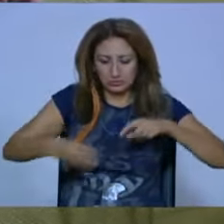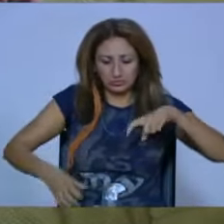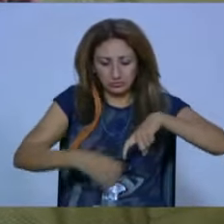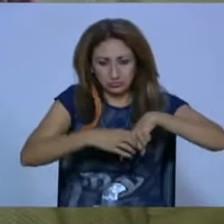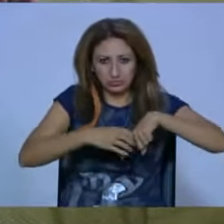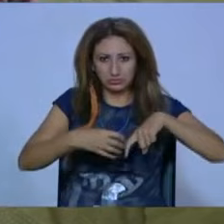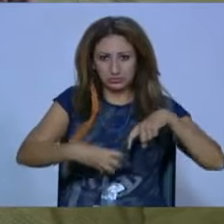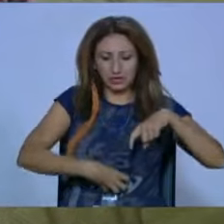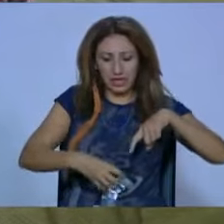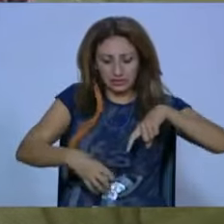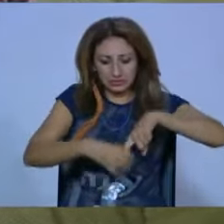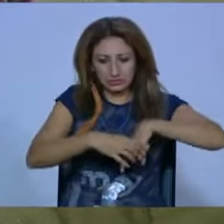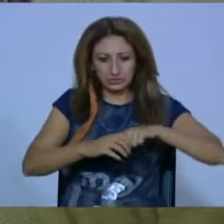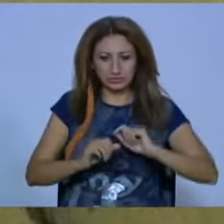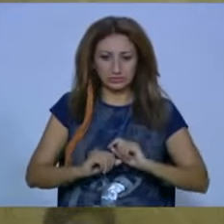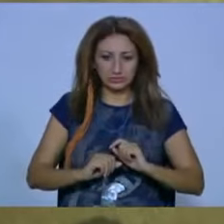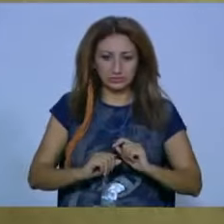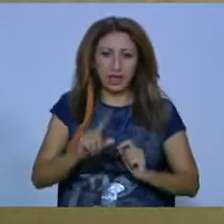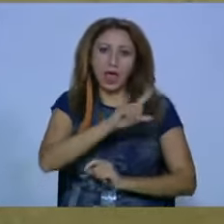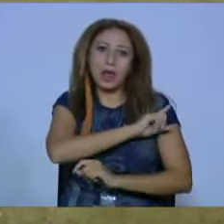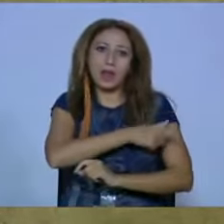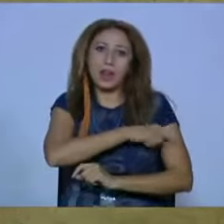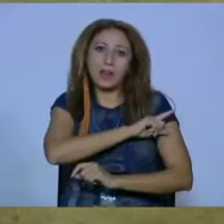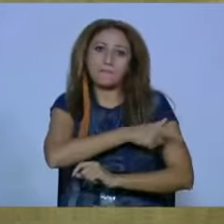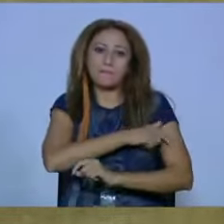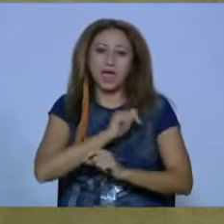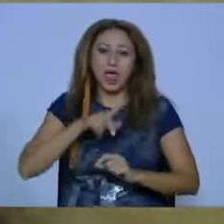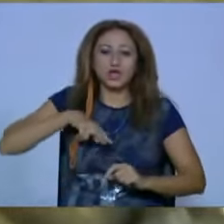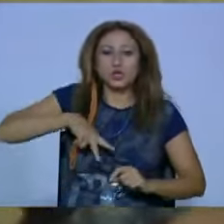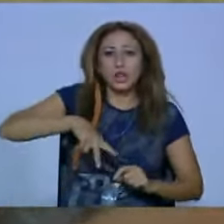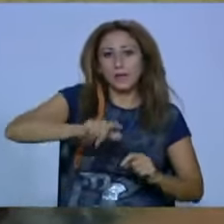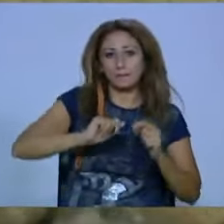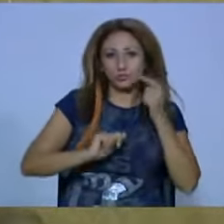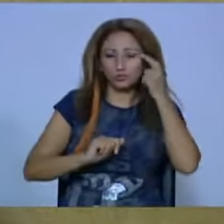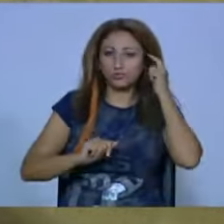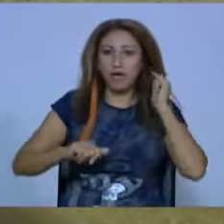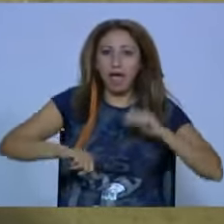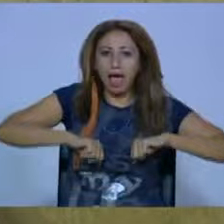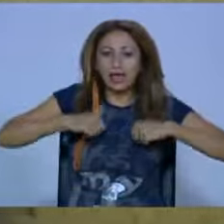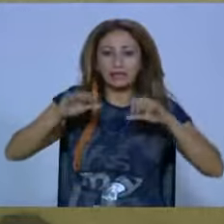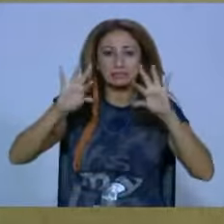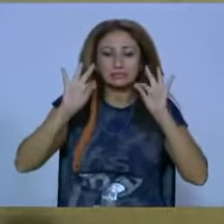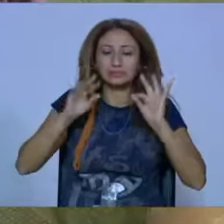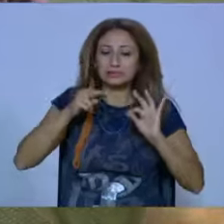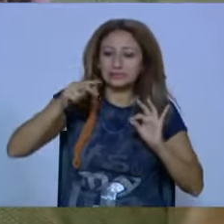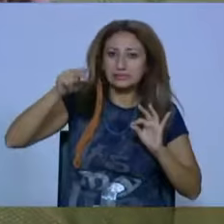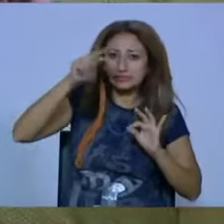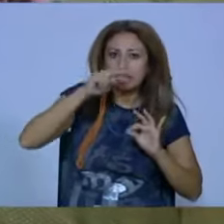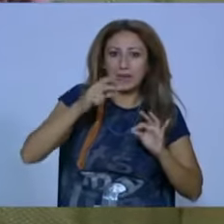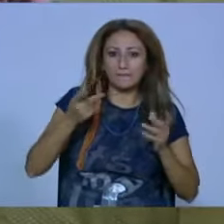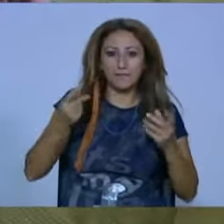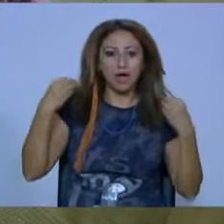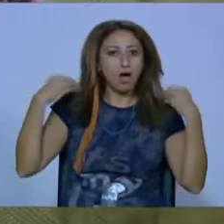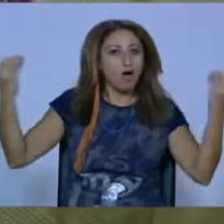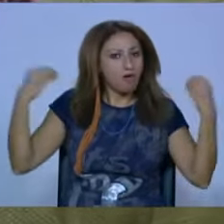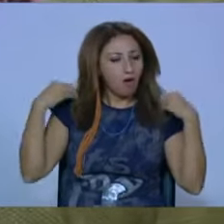جهاز، برضو المؤسسه قالت لا هنعمل لك جهاز الماني علشان ابدا اعيش حياه تانيه، ابدا اطلع سلم، العب رياضه اذا كان